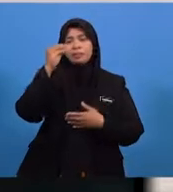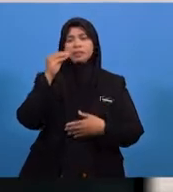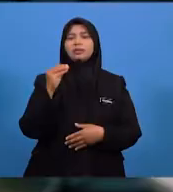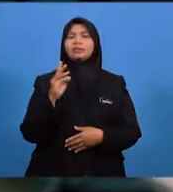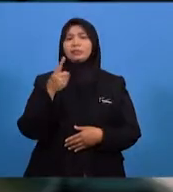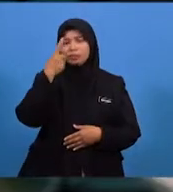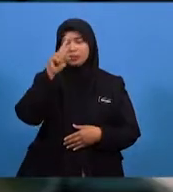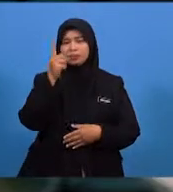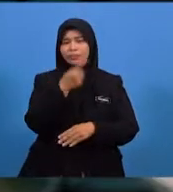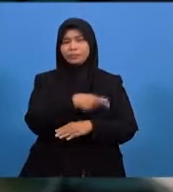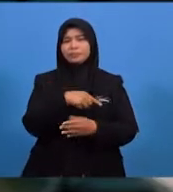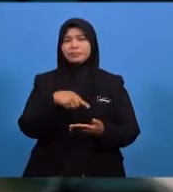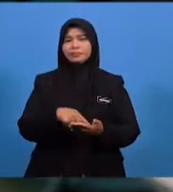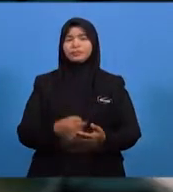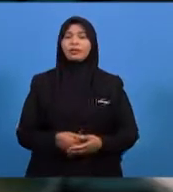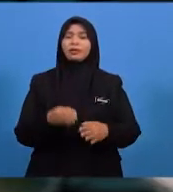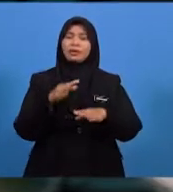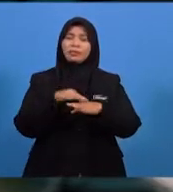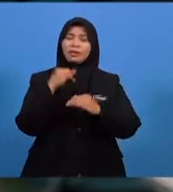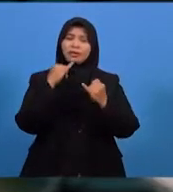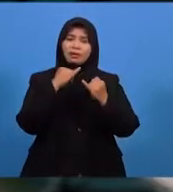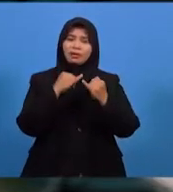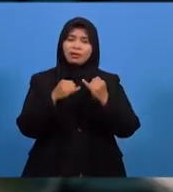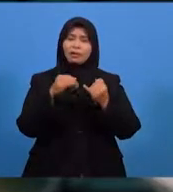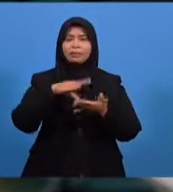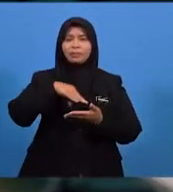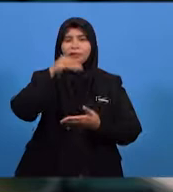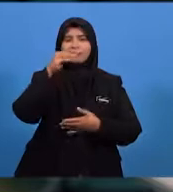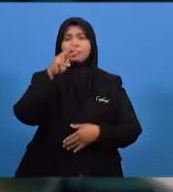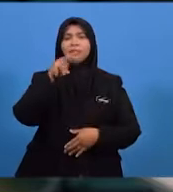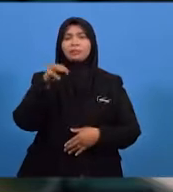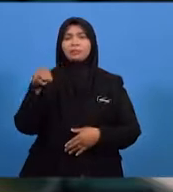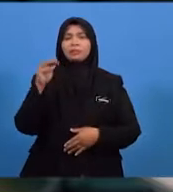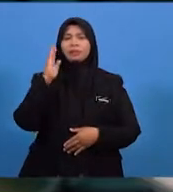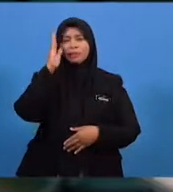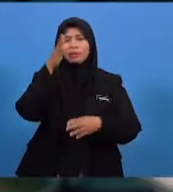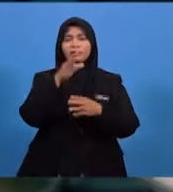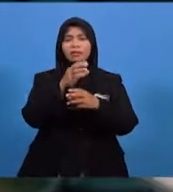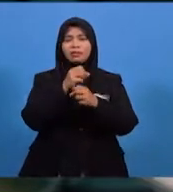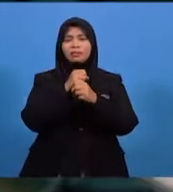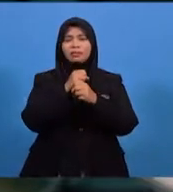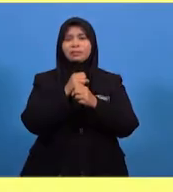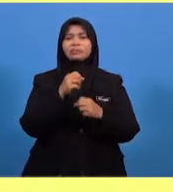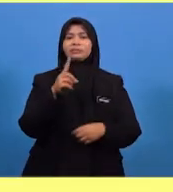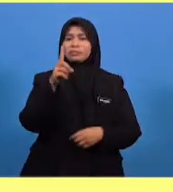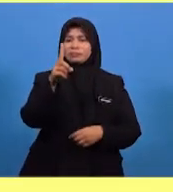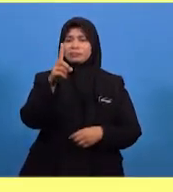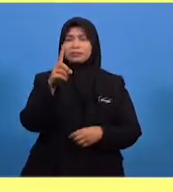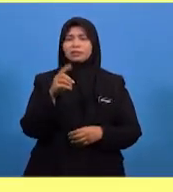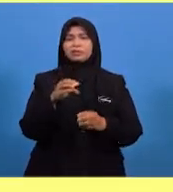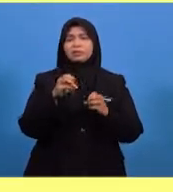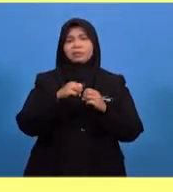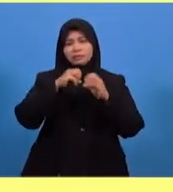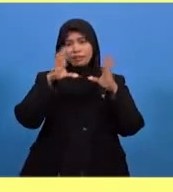ini pada akhir pembelajaran murid-murid akan dapat pertama menjelaskan